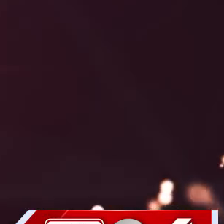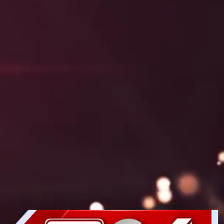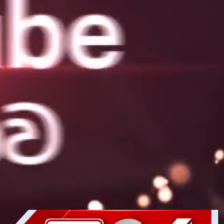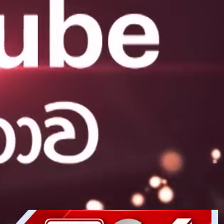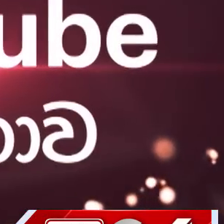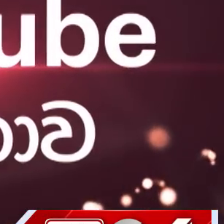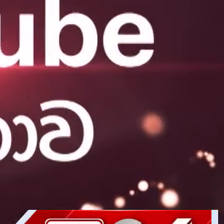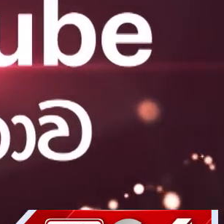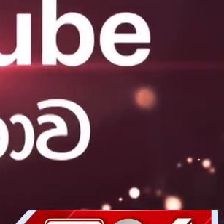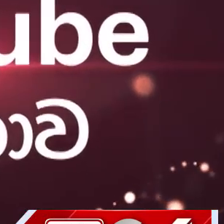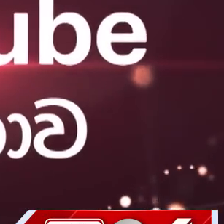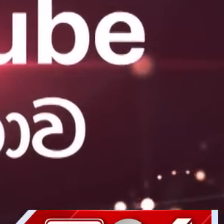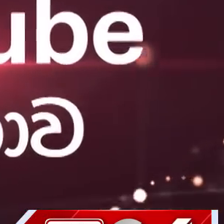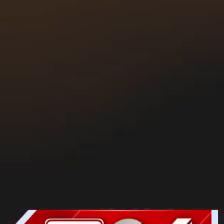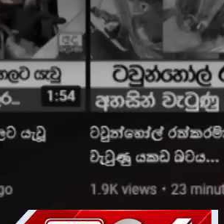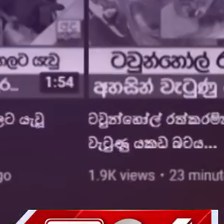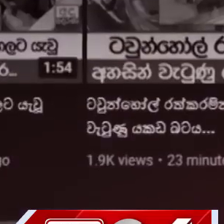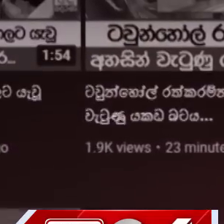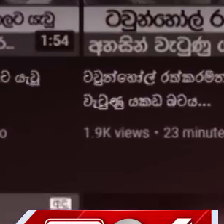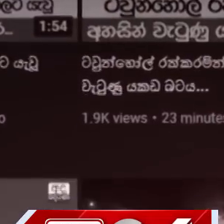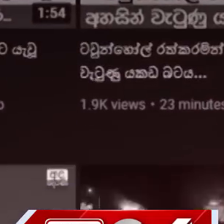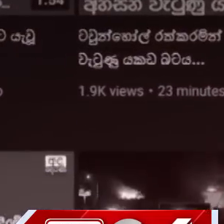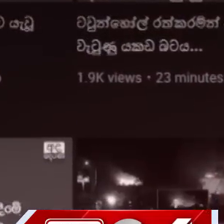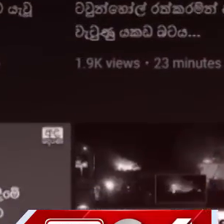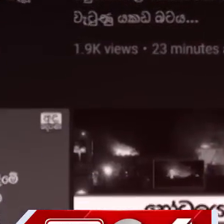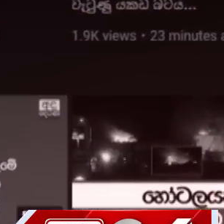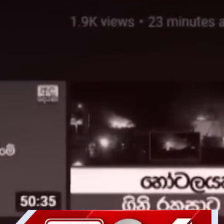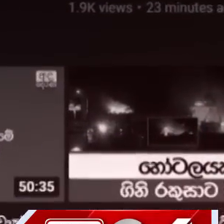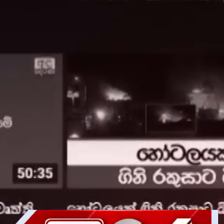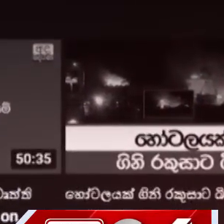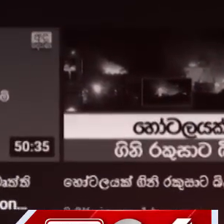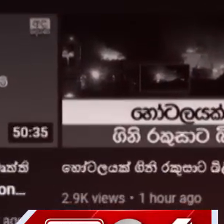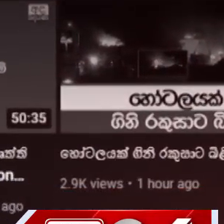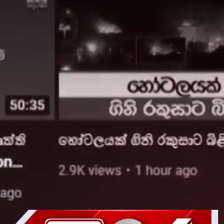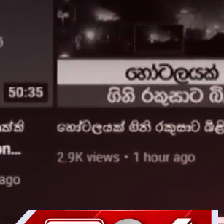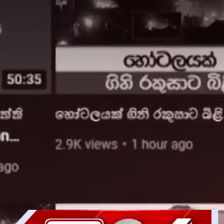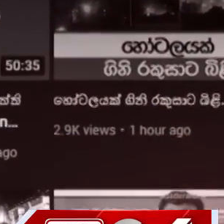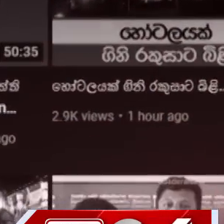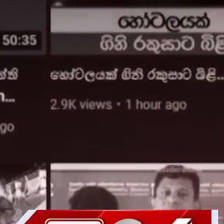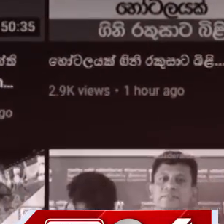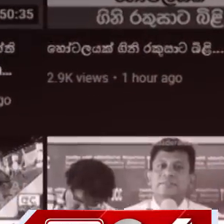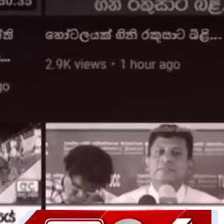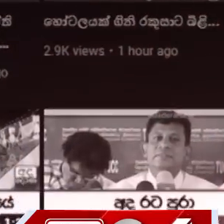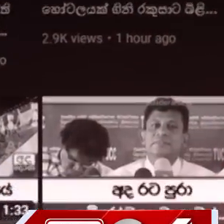අද දෙරණ YouTube නාලිකාව YouTube අද දෙරණ දැන්ම subscribe කරන්න.